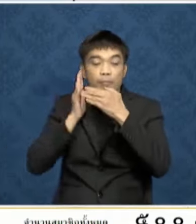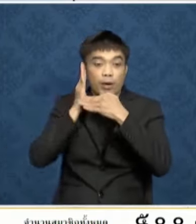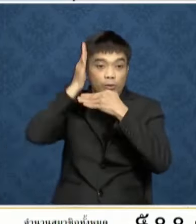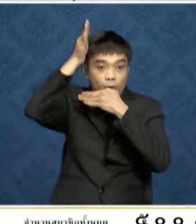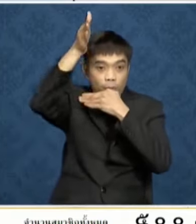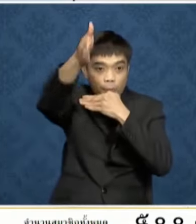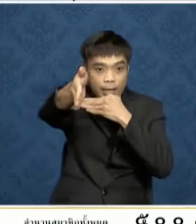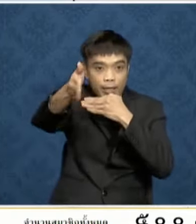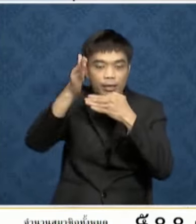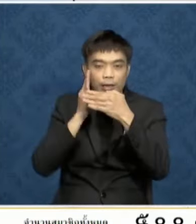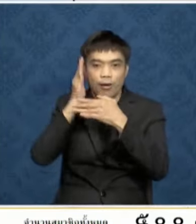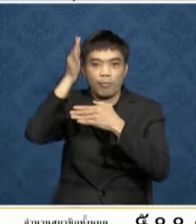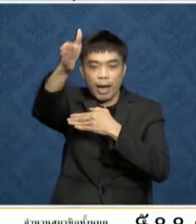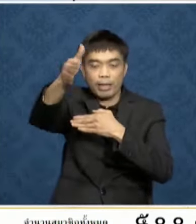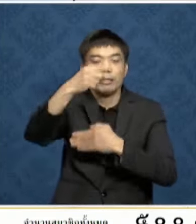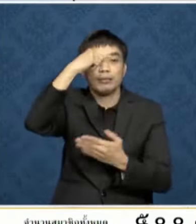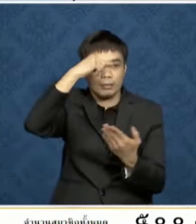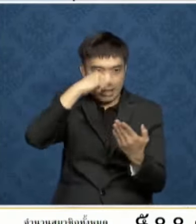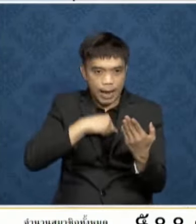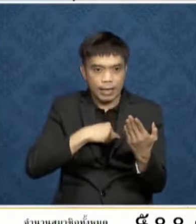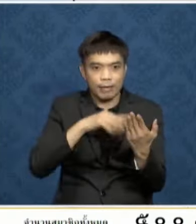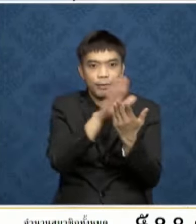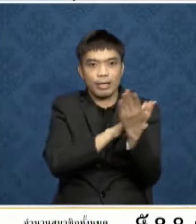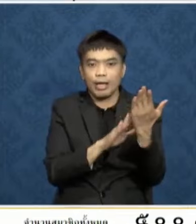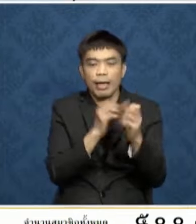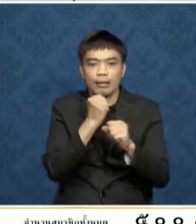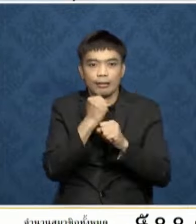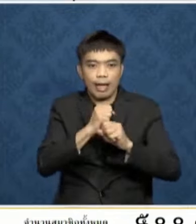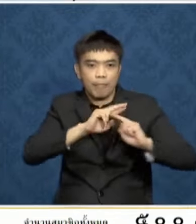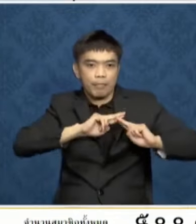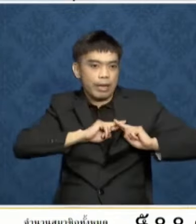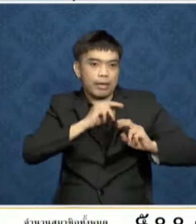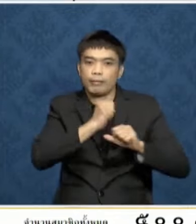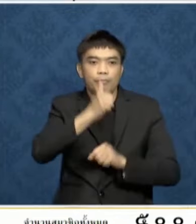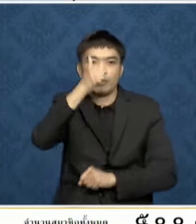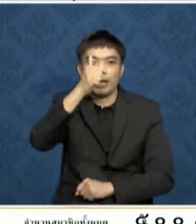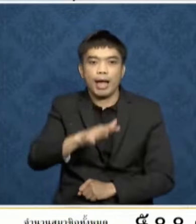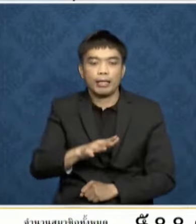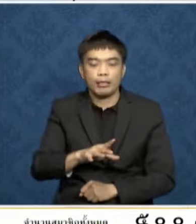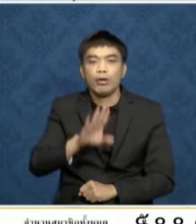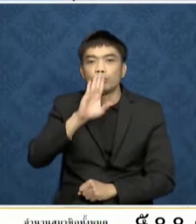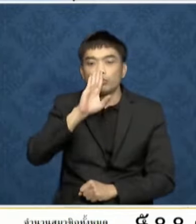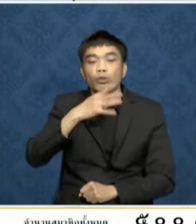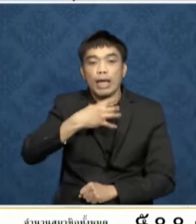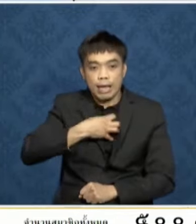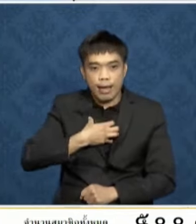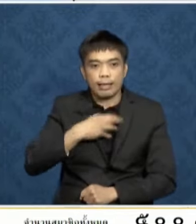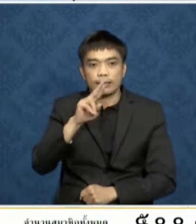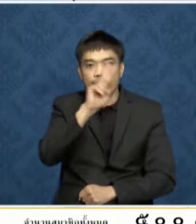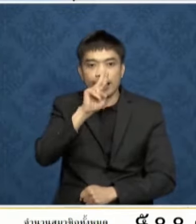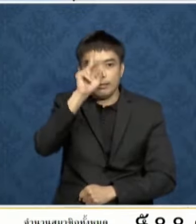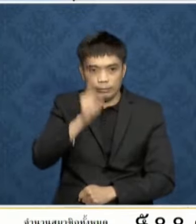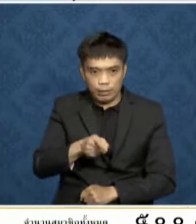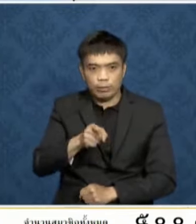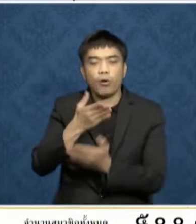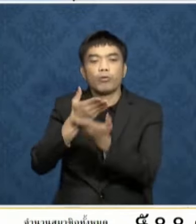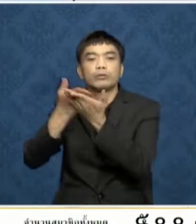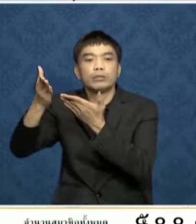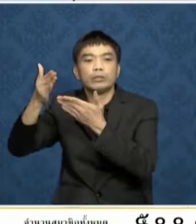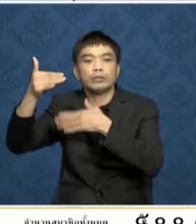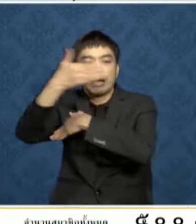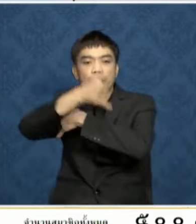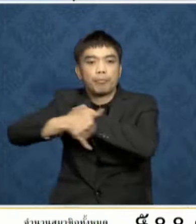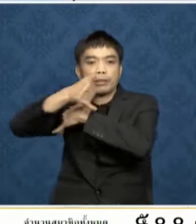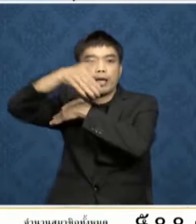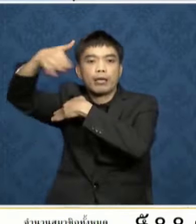ยยไม่มีเป็นเทคโโยีให่ที่ไทยยไม่สมารทำเองได้หากจะใช้งคงต้ซ้อจากต่ประเทศอยู่แต่ถ้าเรารบเต